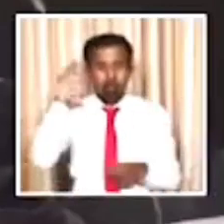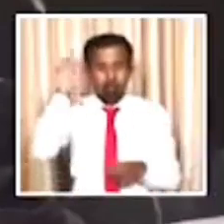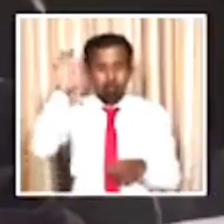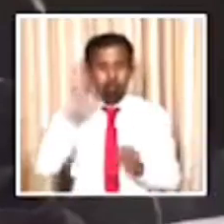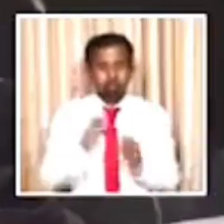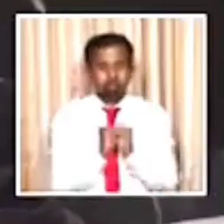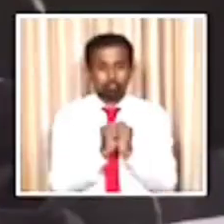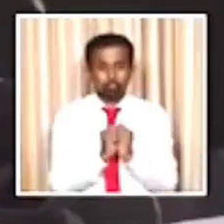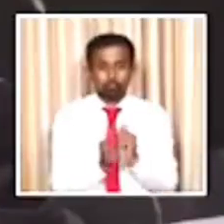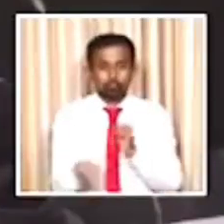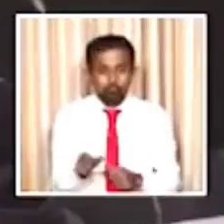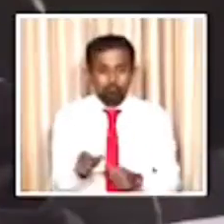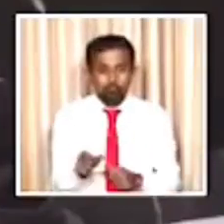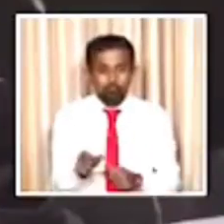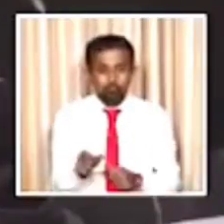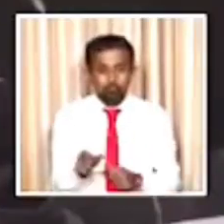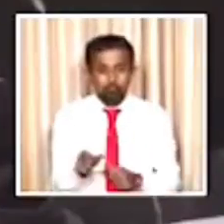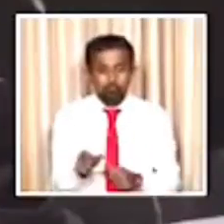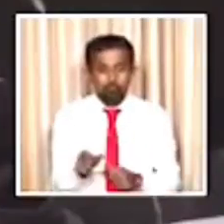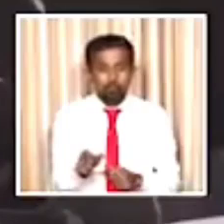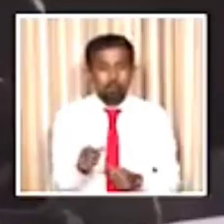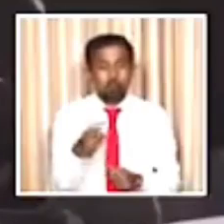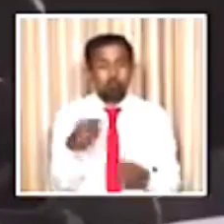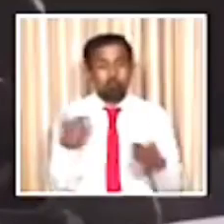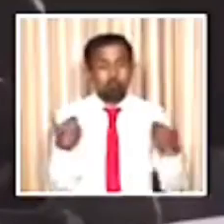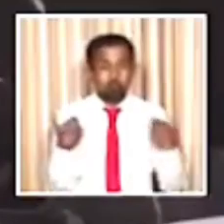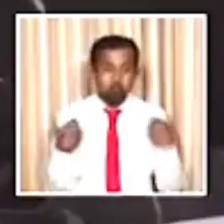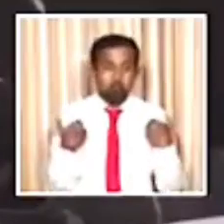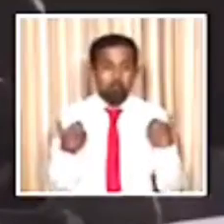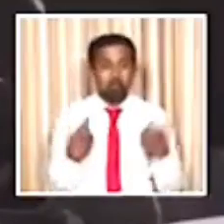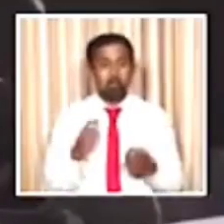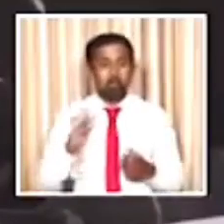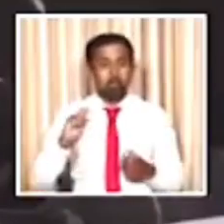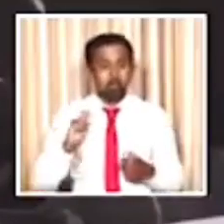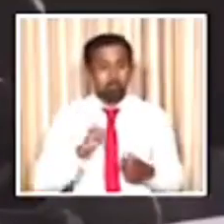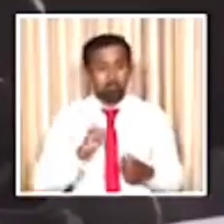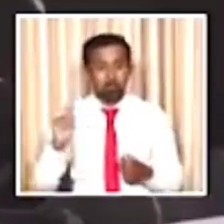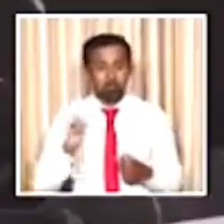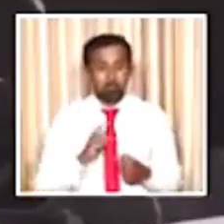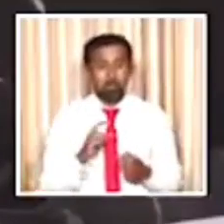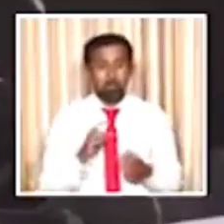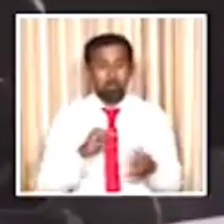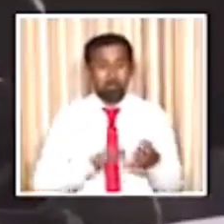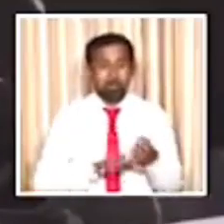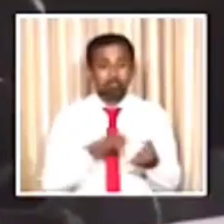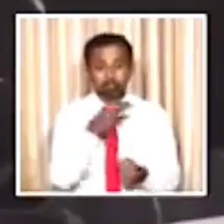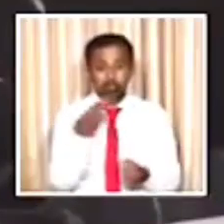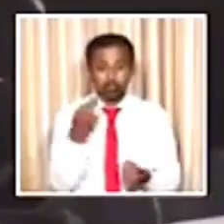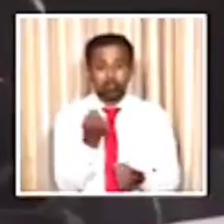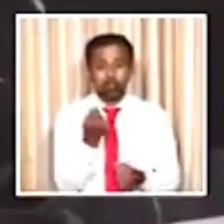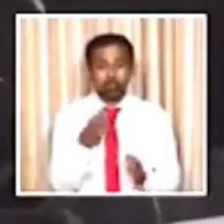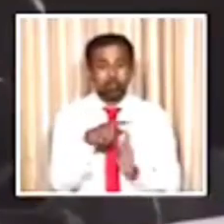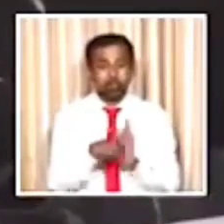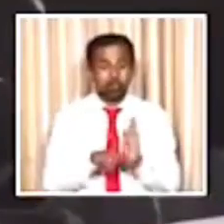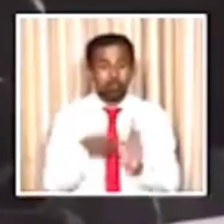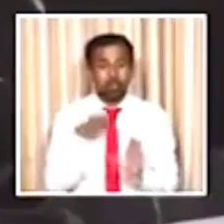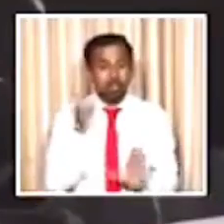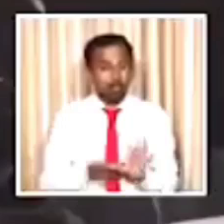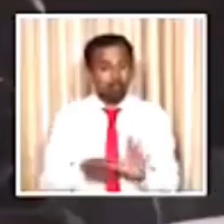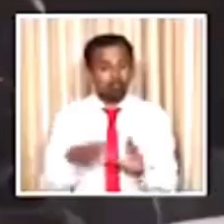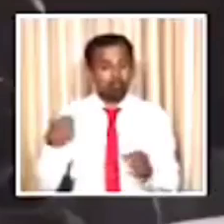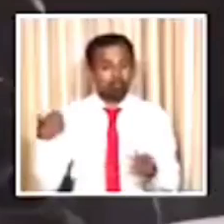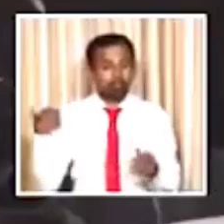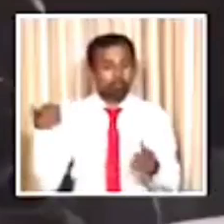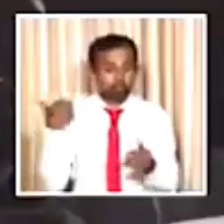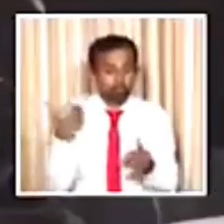வடக்கத்திற்கு என்று இல்லாமல் யுத்தத்தில் உயிரிழந்தவர்களை நினைவு கூறுவதற்கான உரிமை அனைவருக்கும் உள்ளது. ஆனால் இதனை தடுப்பதற்கான